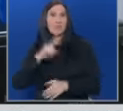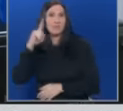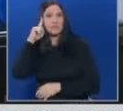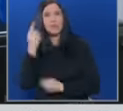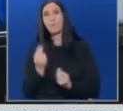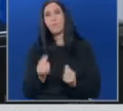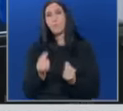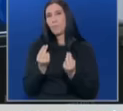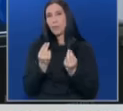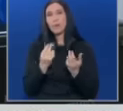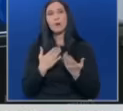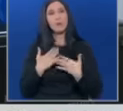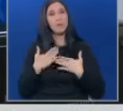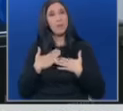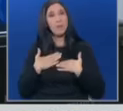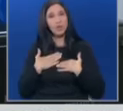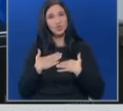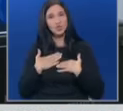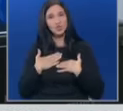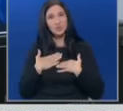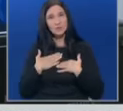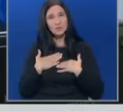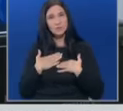по-добър наш